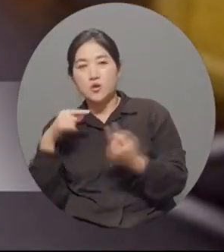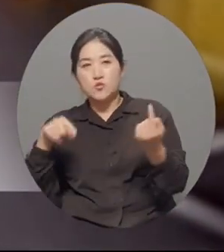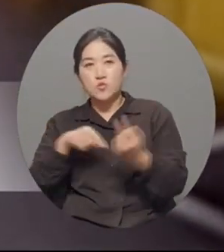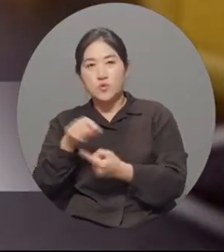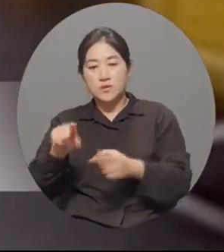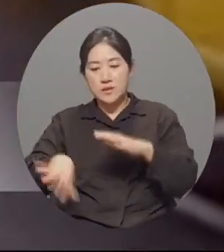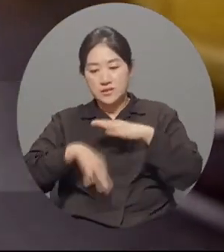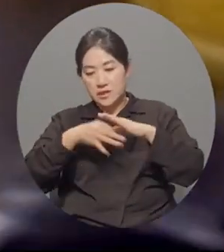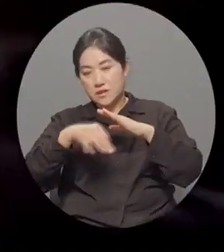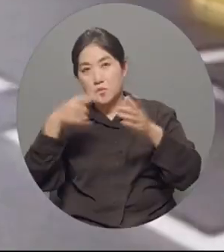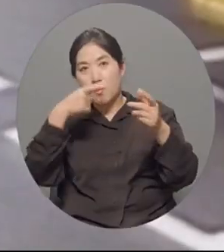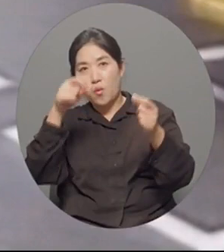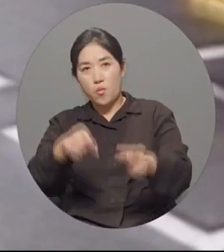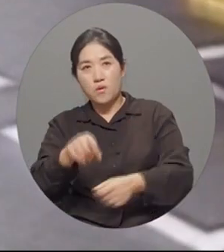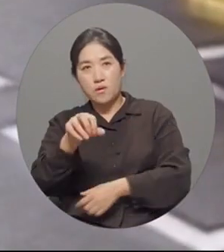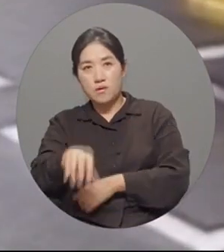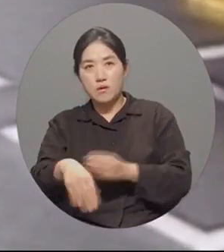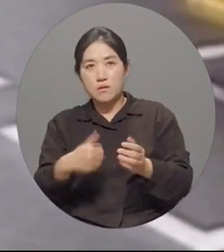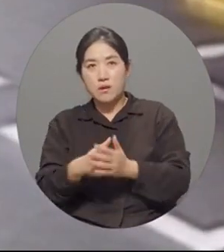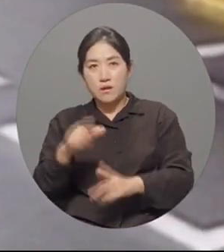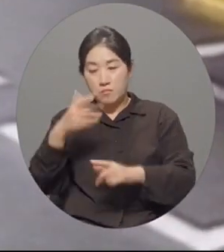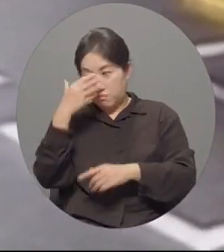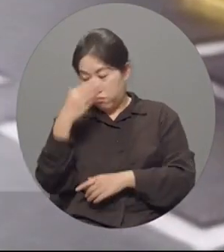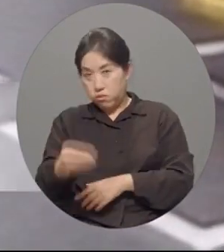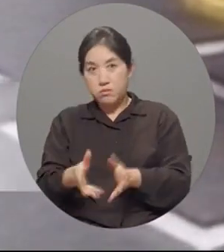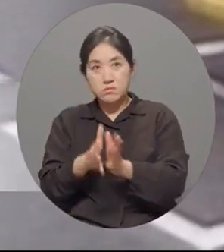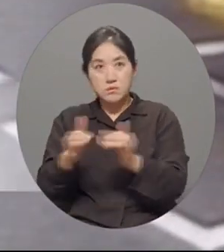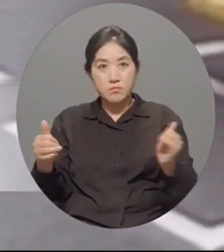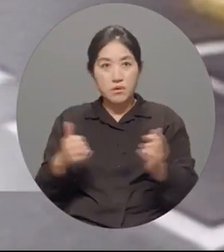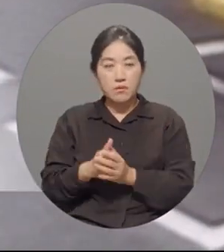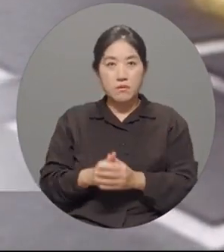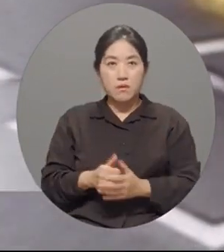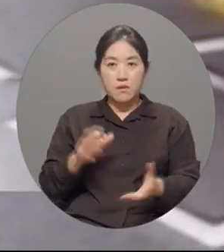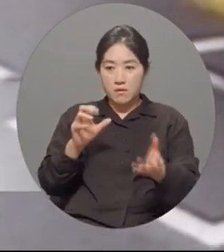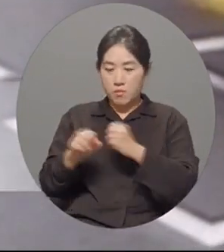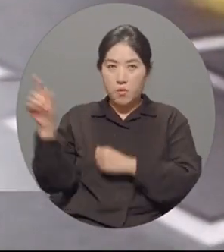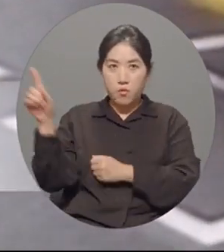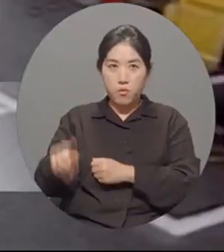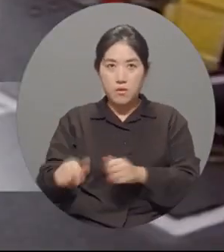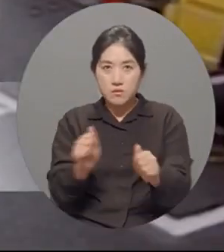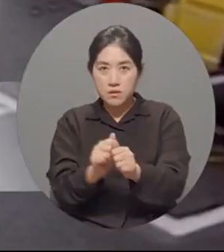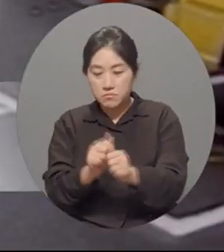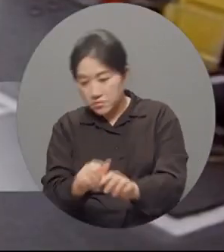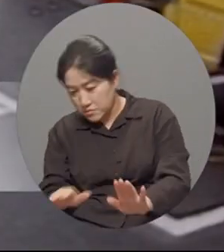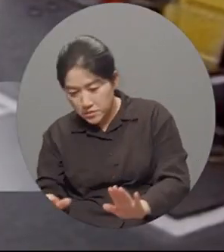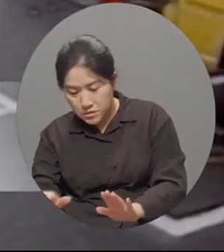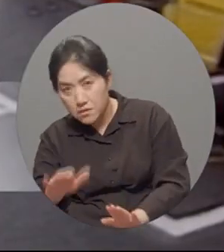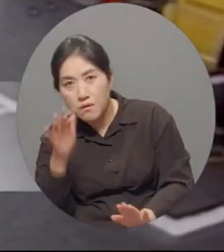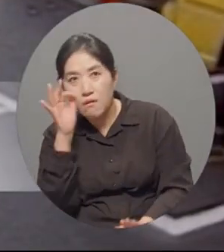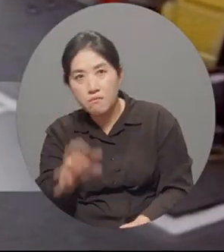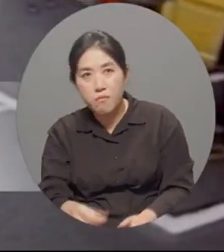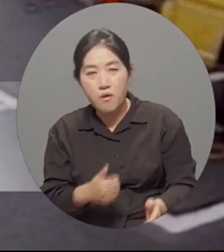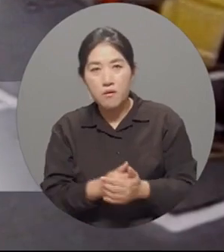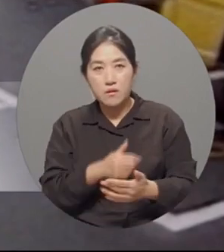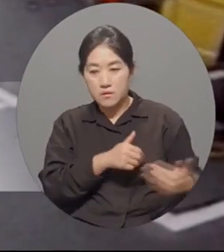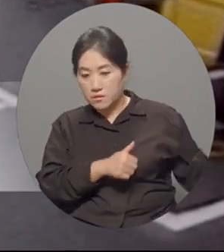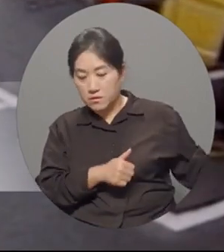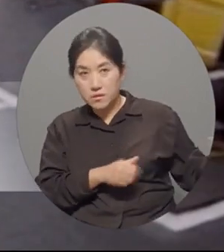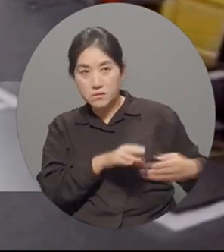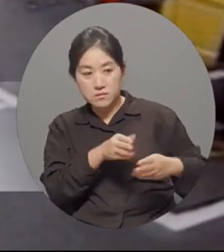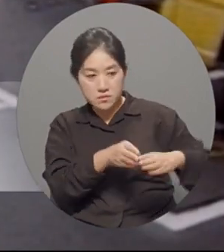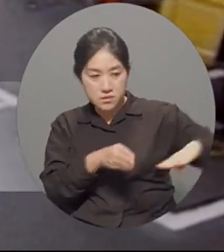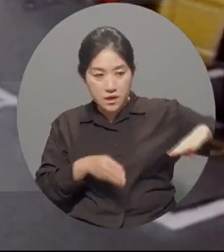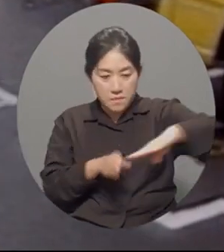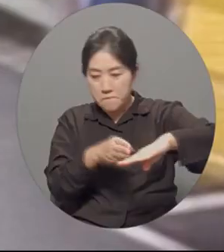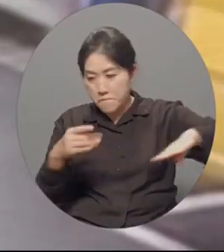세탁소 바로 앞이었습니다이 모습을 본 한 시민이 곧바로 와서 쓰러진 남성의 상태를 살피고 지나던 차량에서 내린